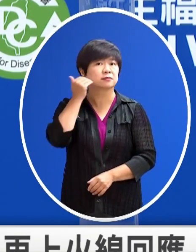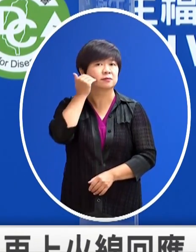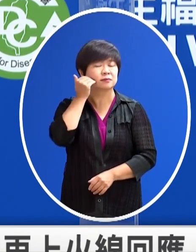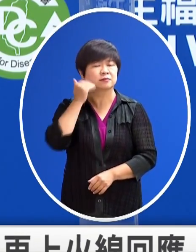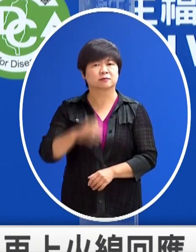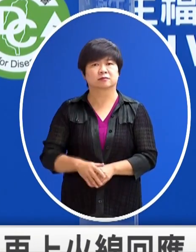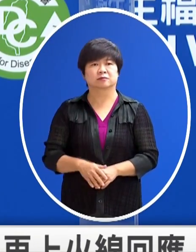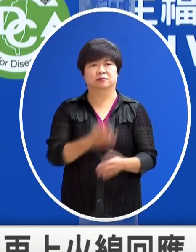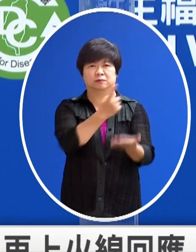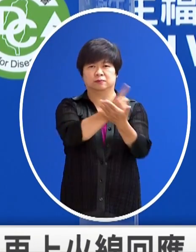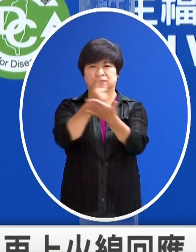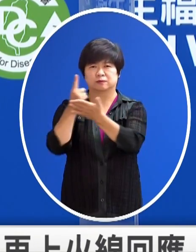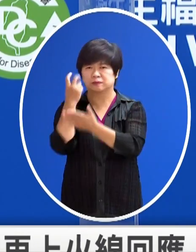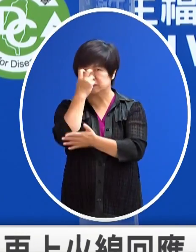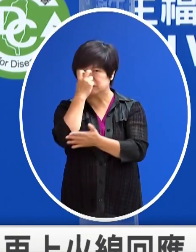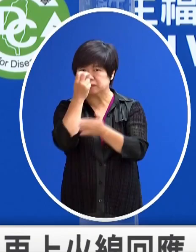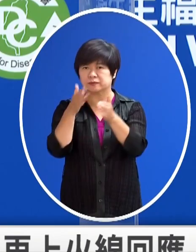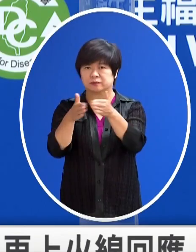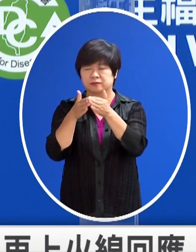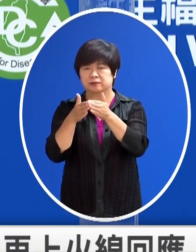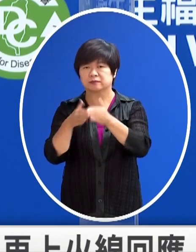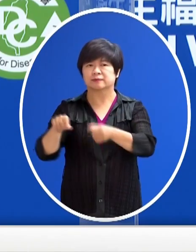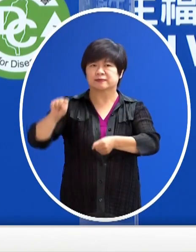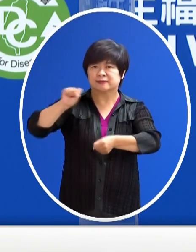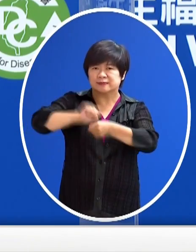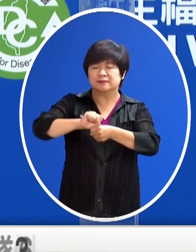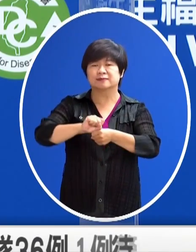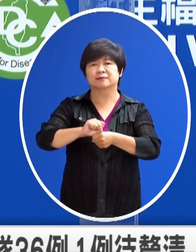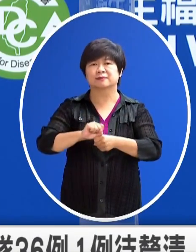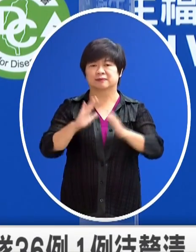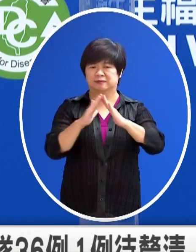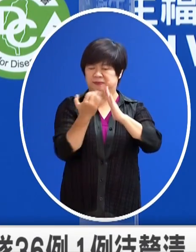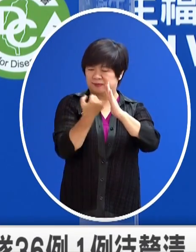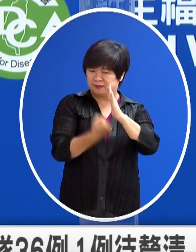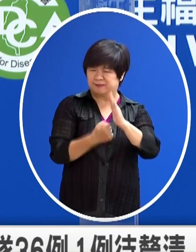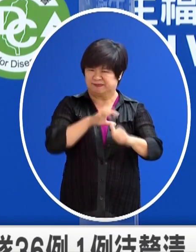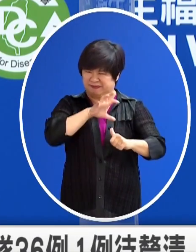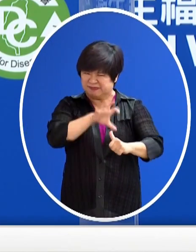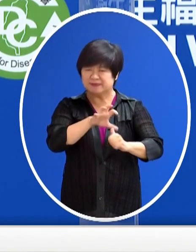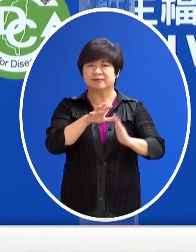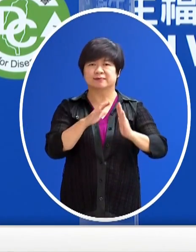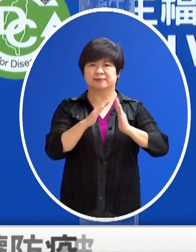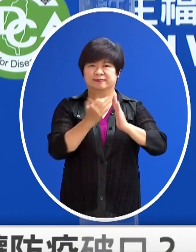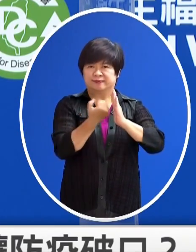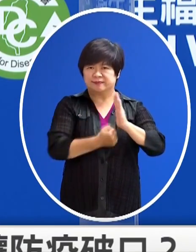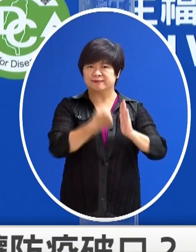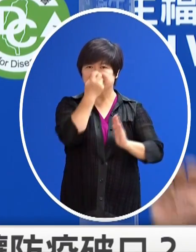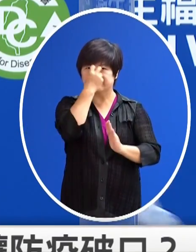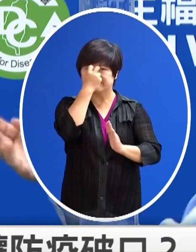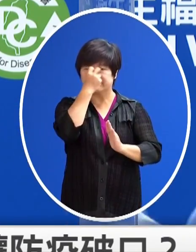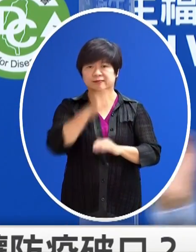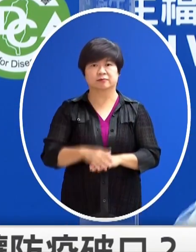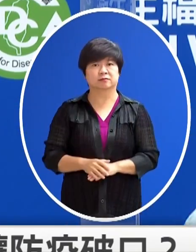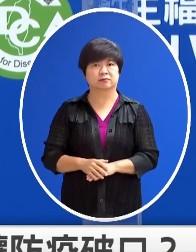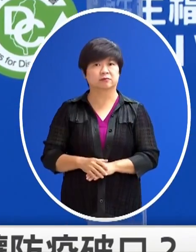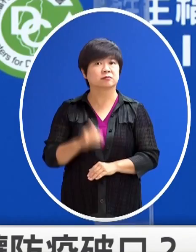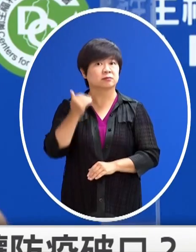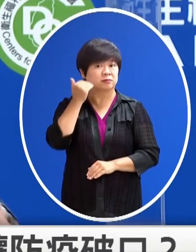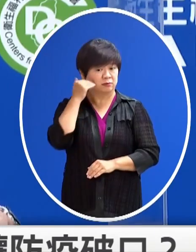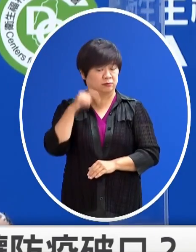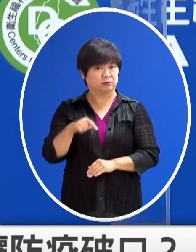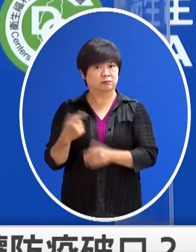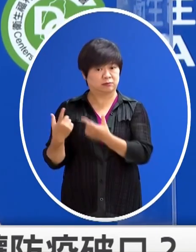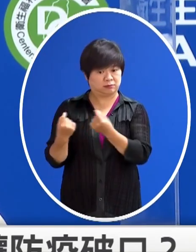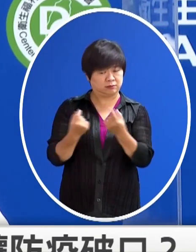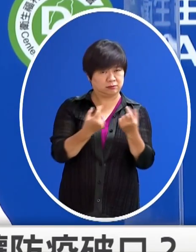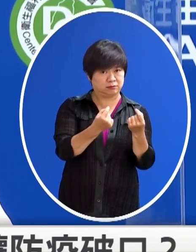普筛，那也必须要加上检疫，也必须要加上检疫，但是如果我们都检疫了，那事实